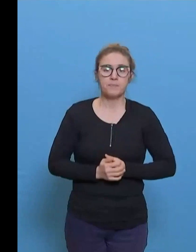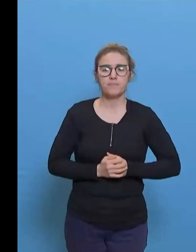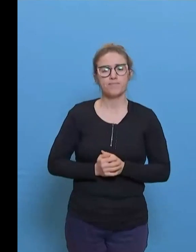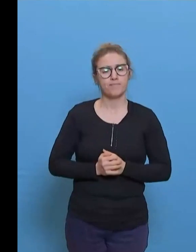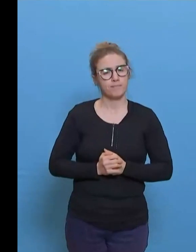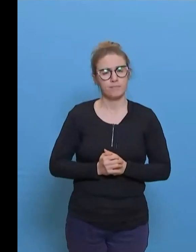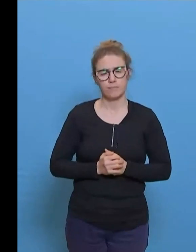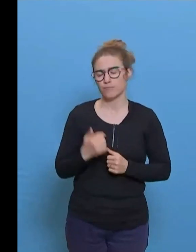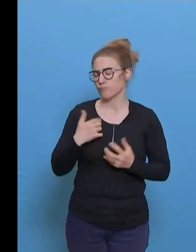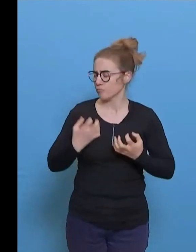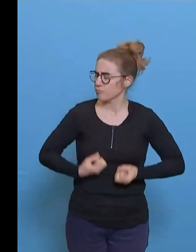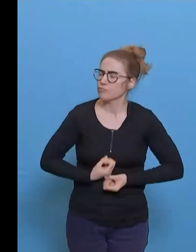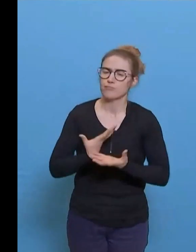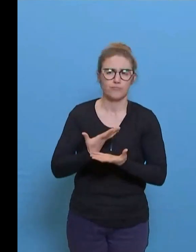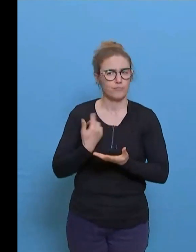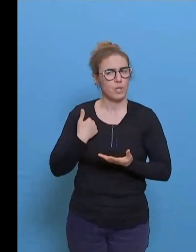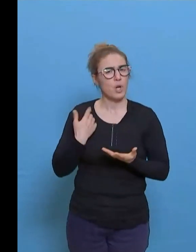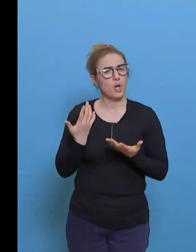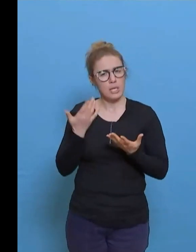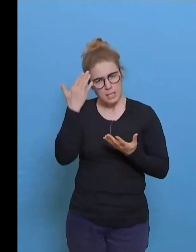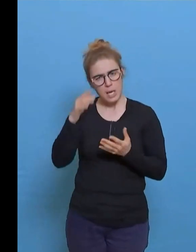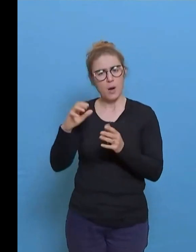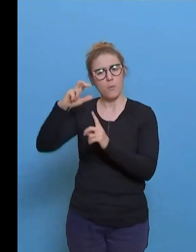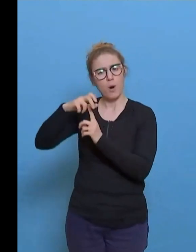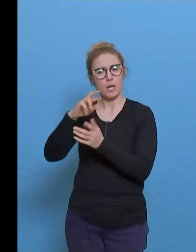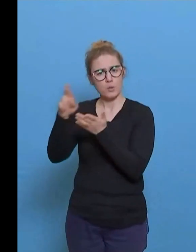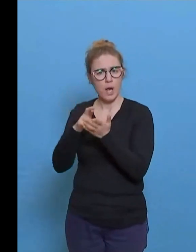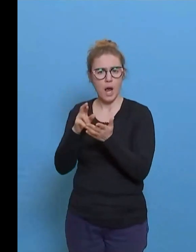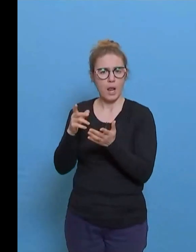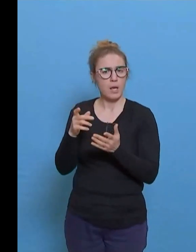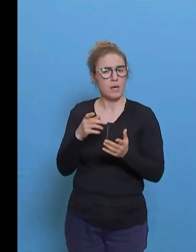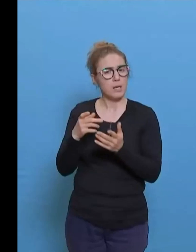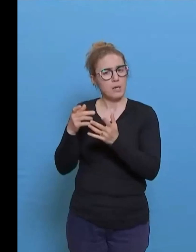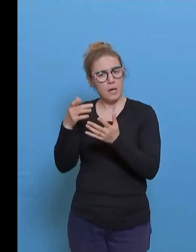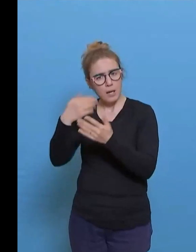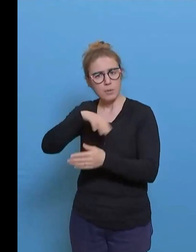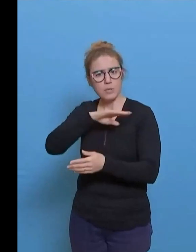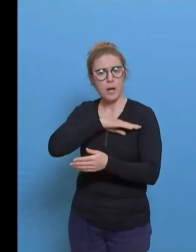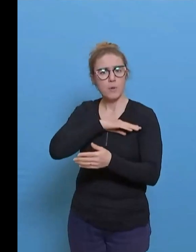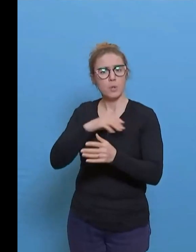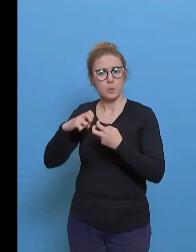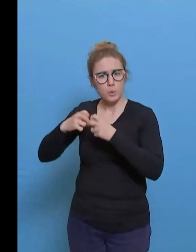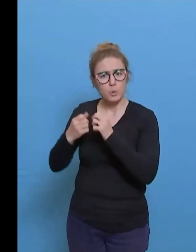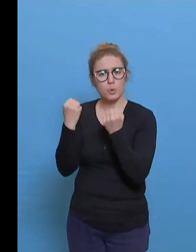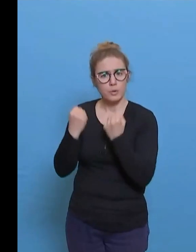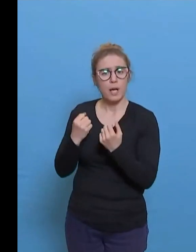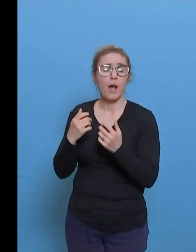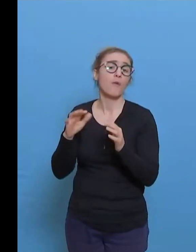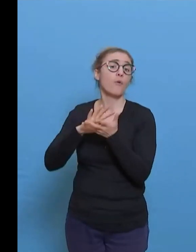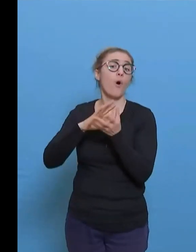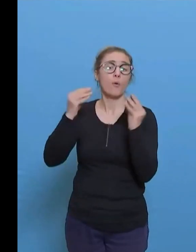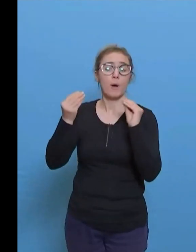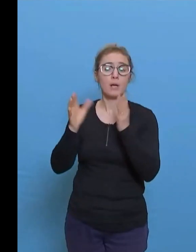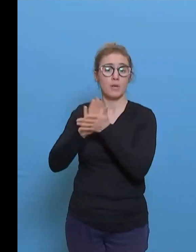ma solidarité aux pôles régionaux qui structurent et fédèrent sous le format associatif librement